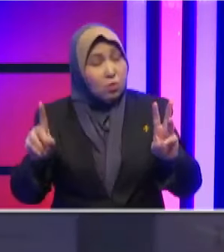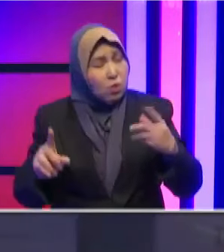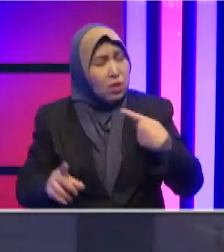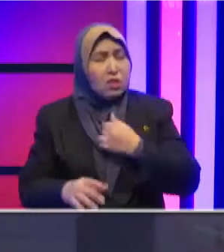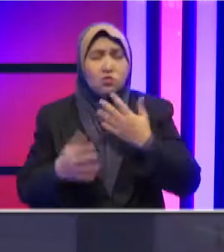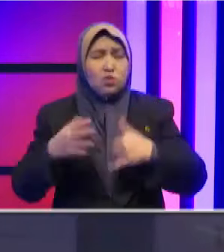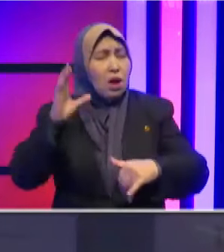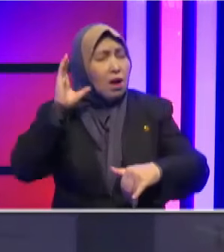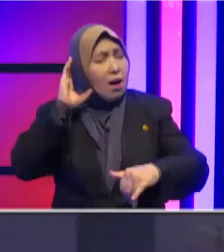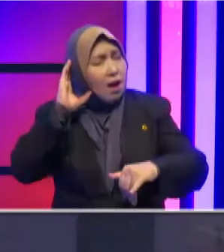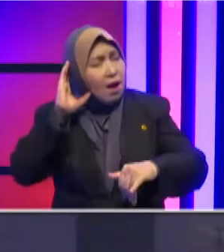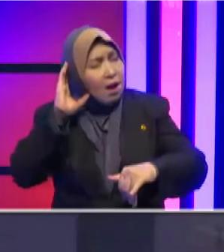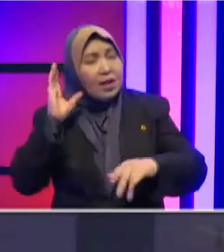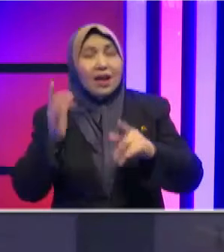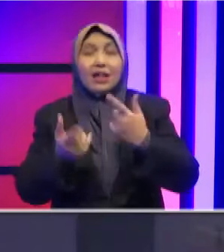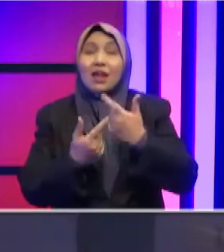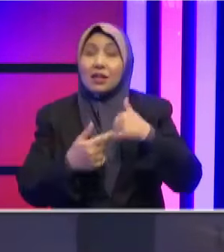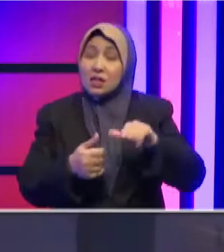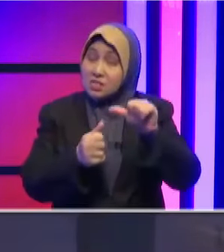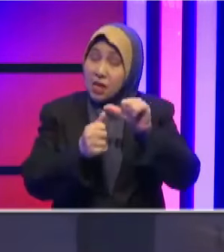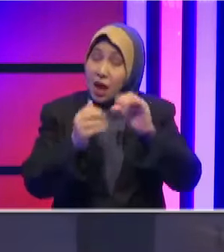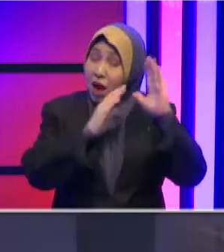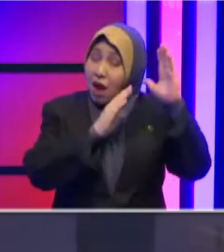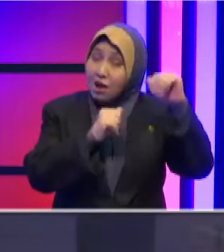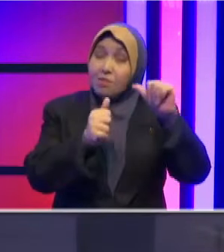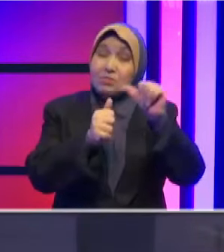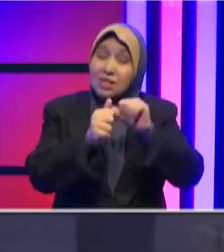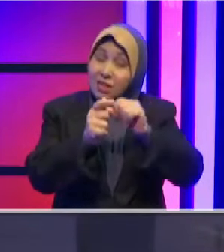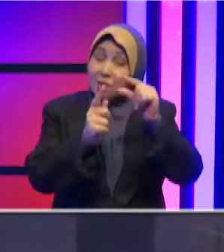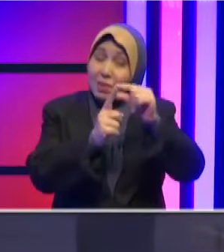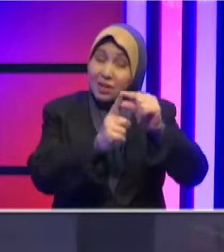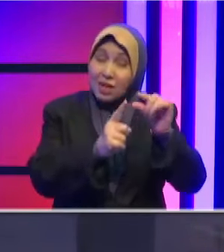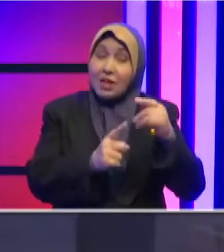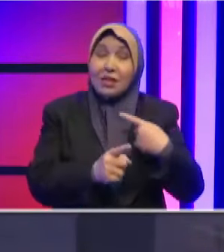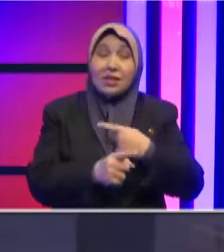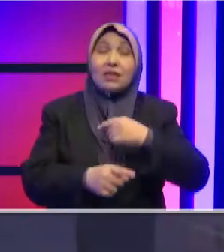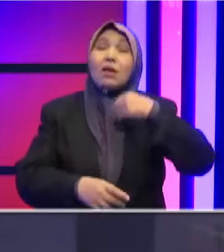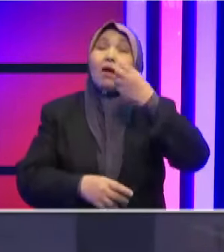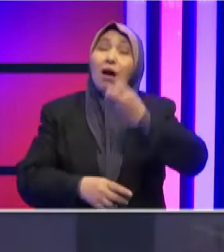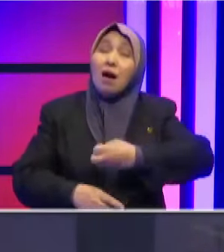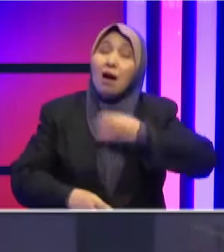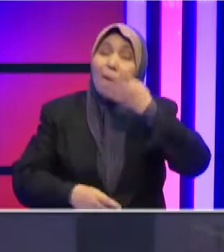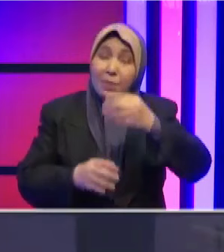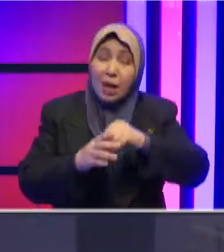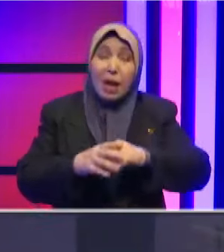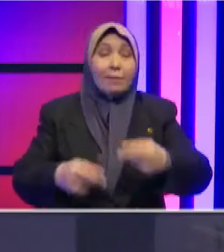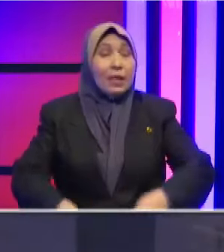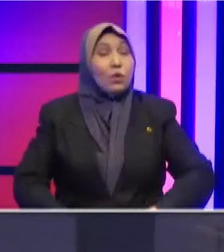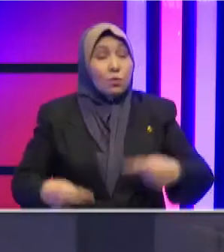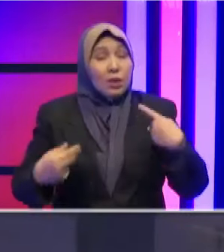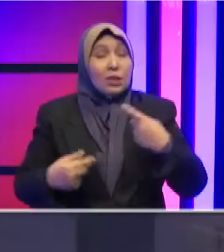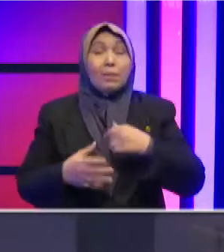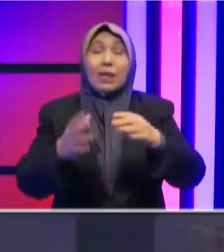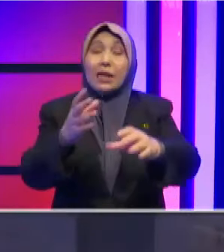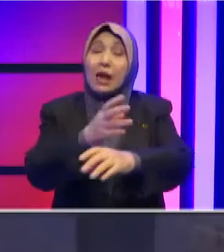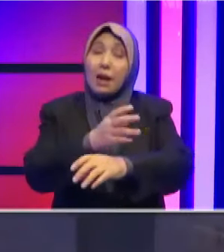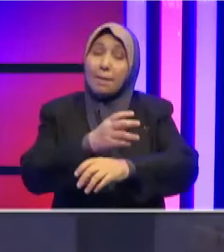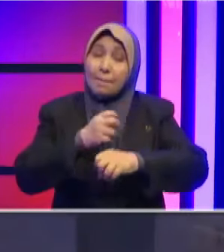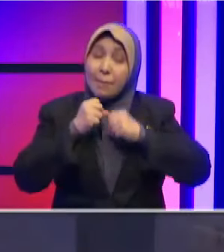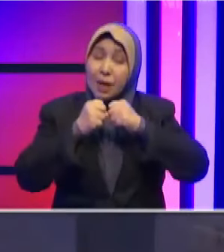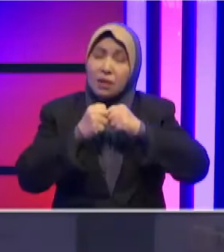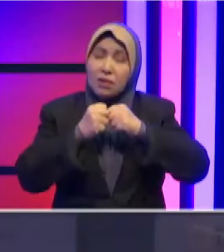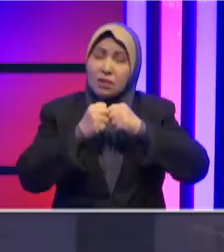kita dengarkan tadi mudah-mudahan setiap bacaan setiap kalimat yang kita lantunkan dalam kehidupan kita akan mendapatkan